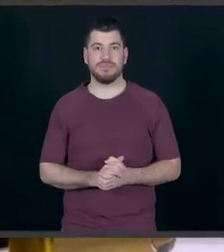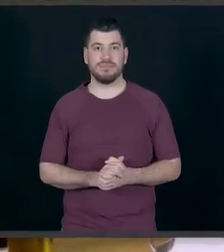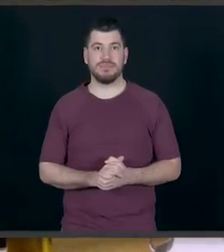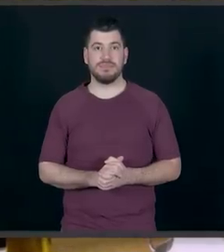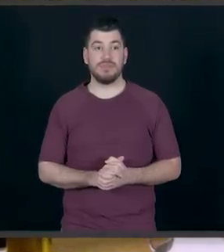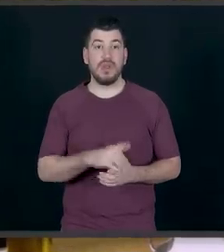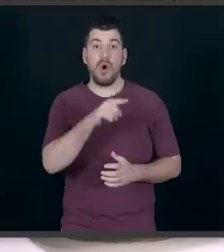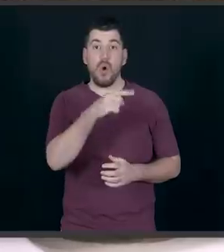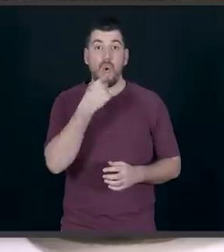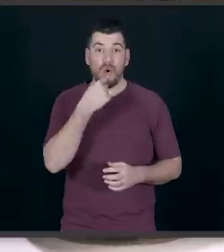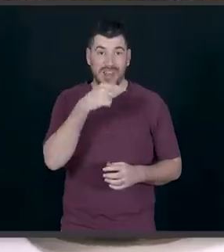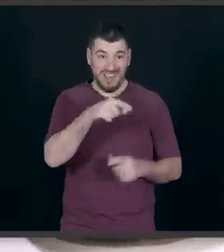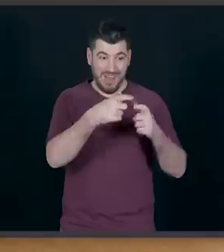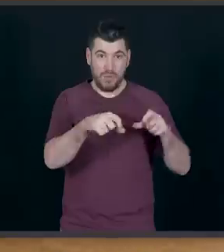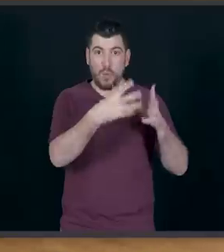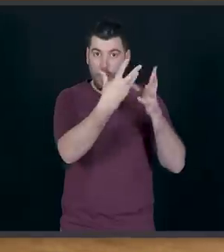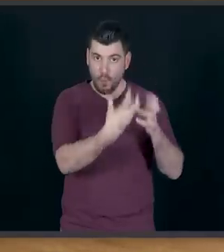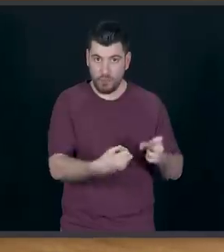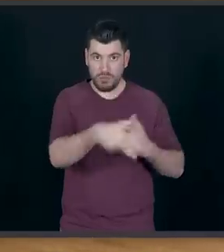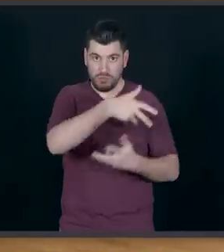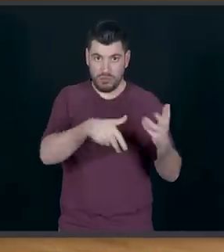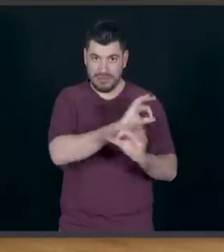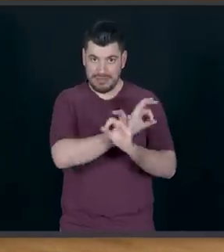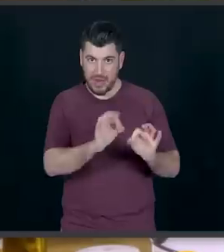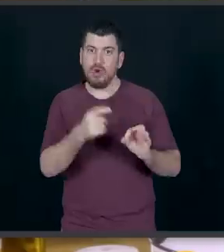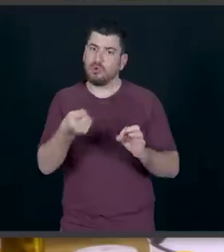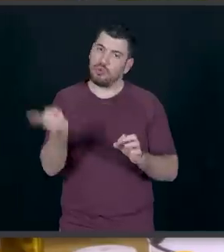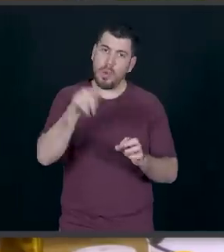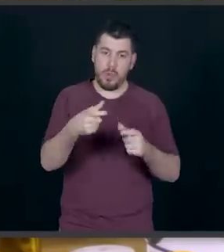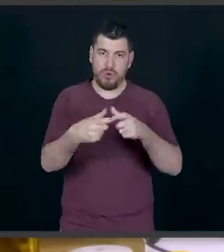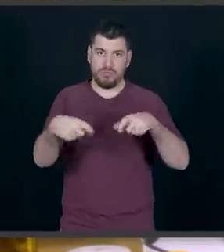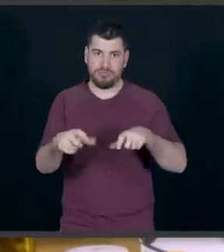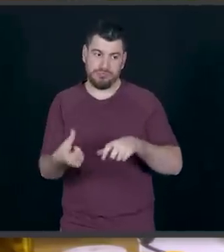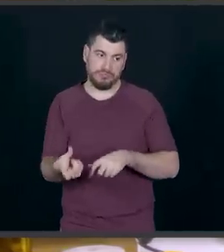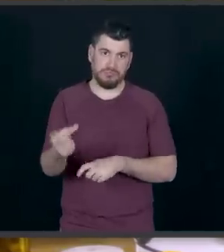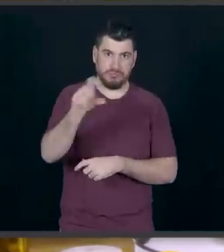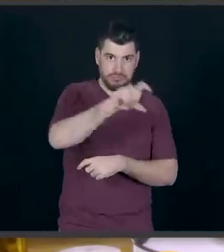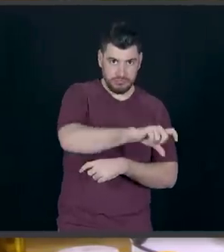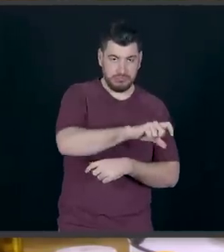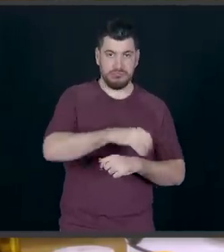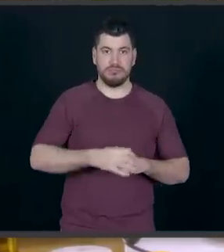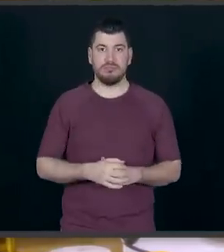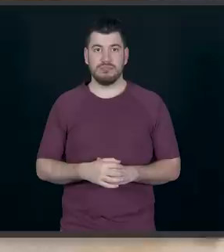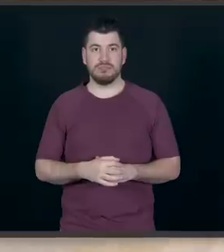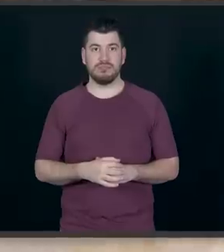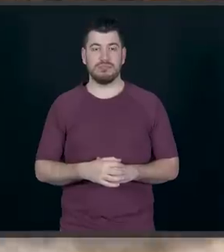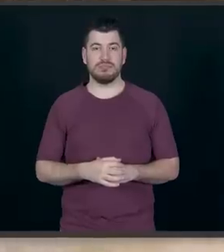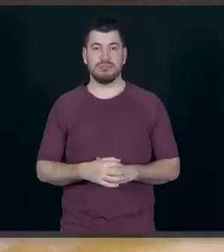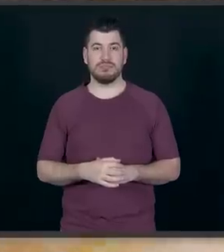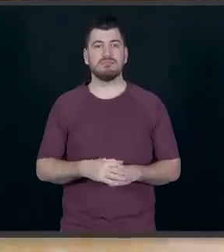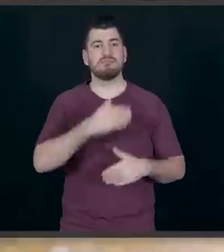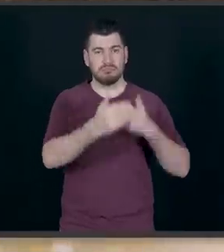Με το που απορροφήσω ένα αυγό, σπάω το επόμενο. Και μόλις απορροφηθεί, ρίχνω το